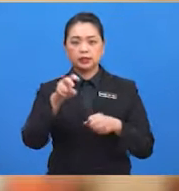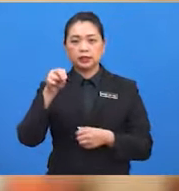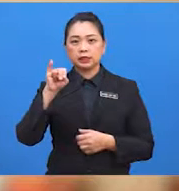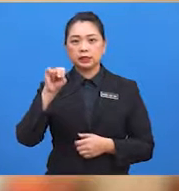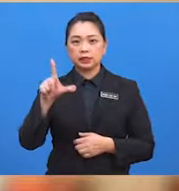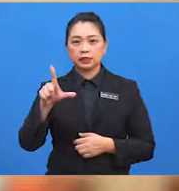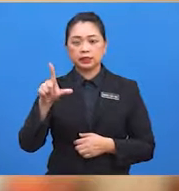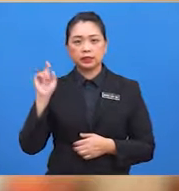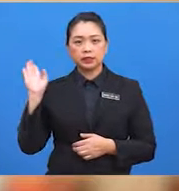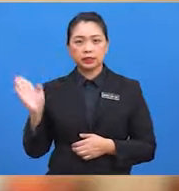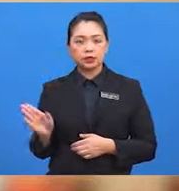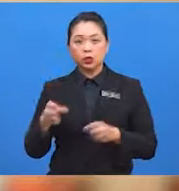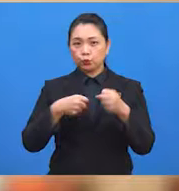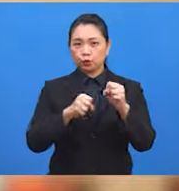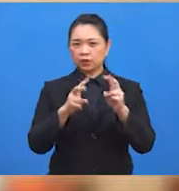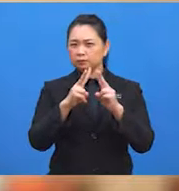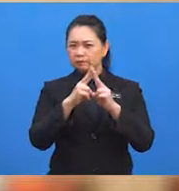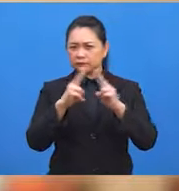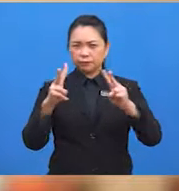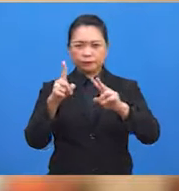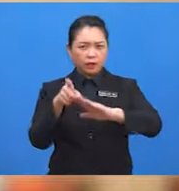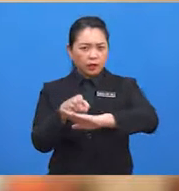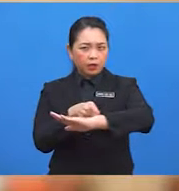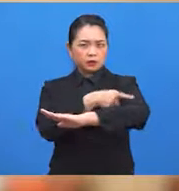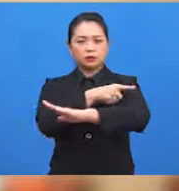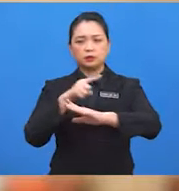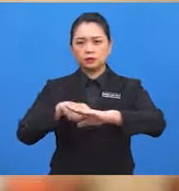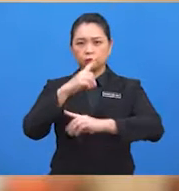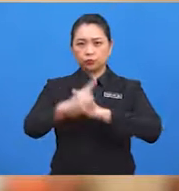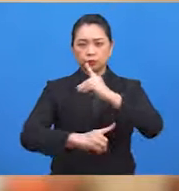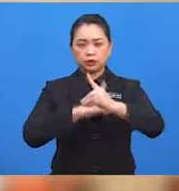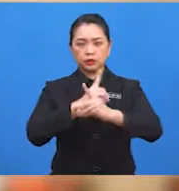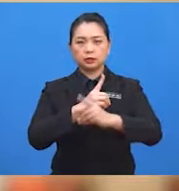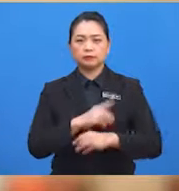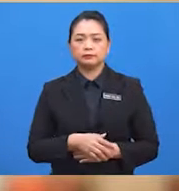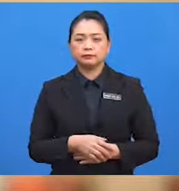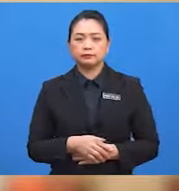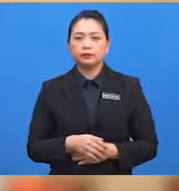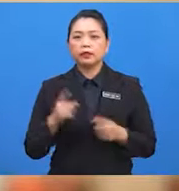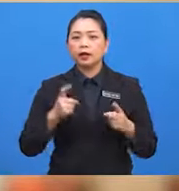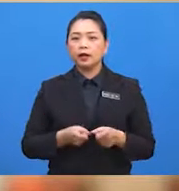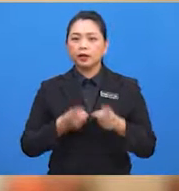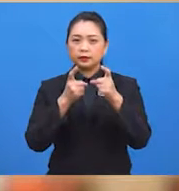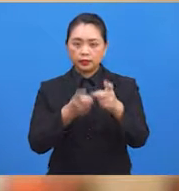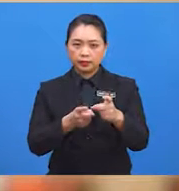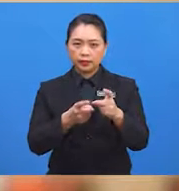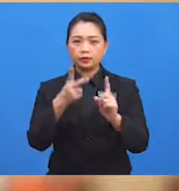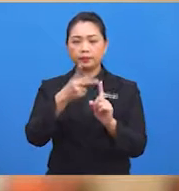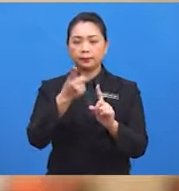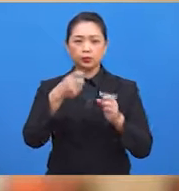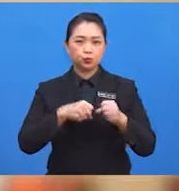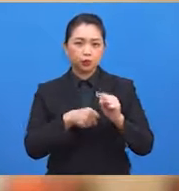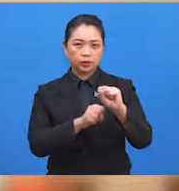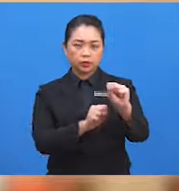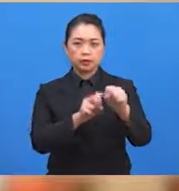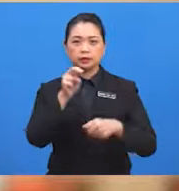yang terpanjang di dunia. Mesir dianggap hadiah daripada Sungai Nil.